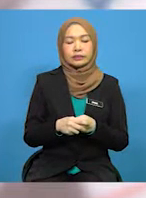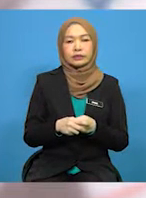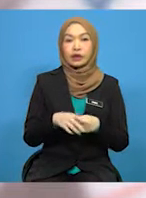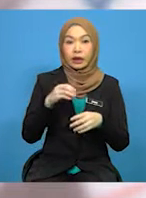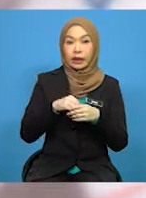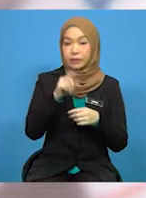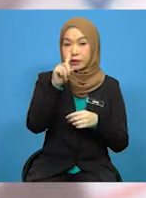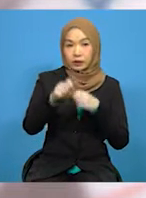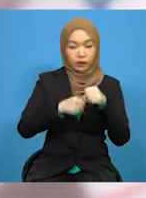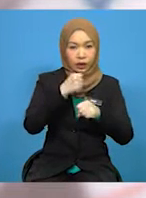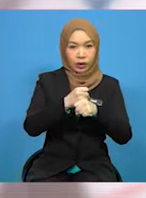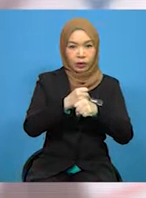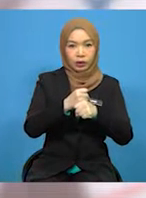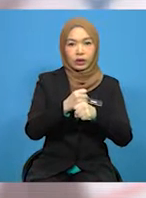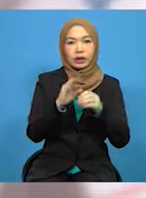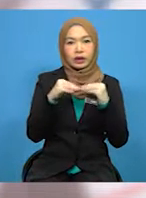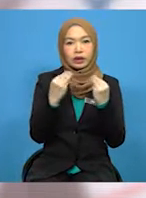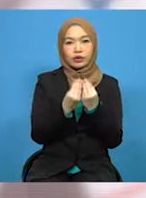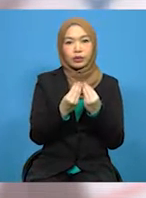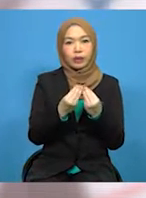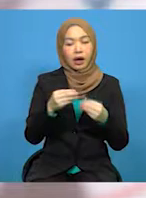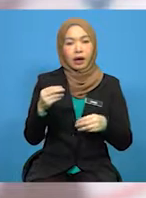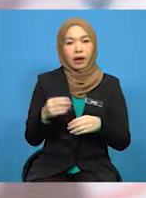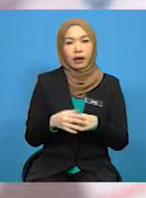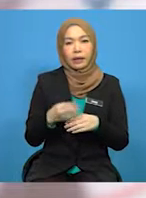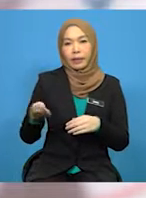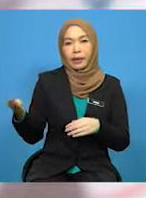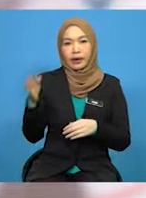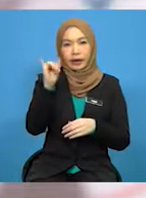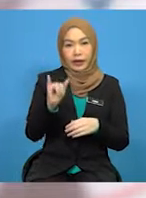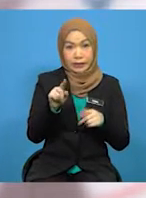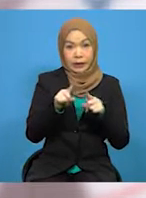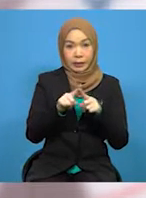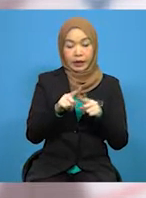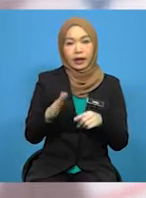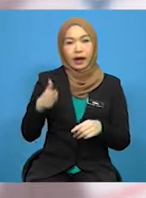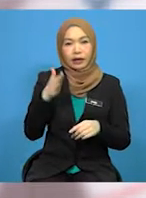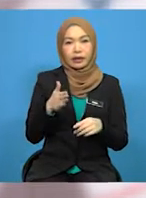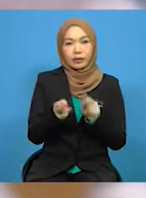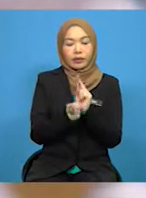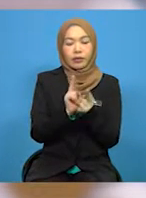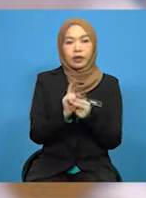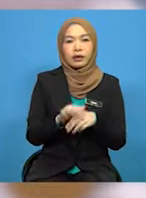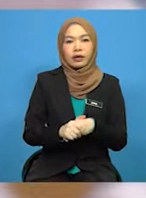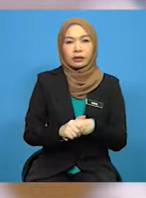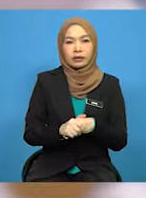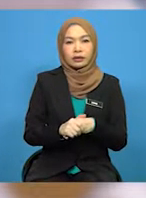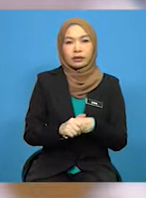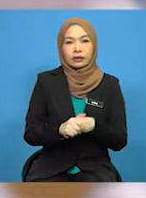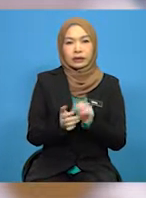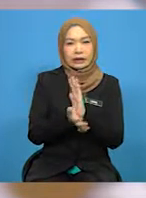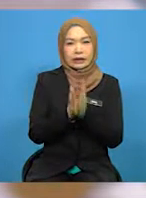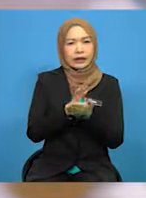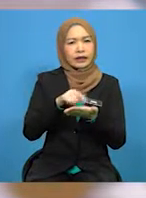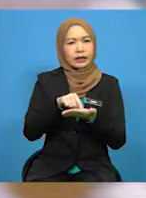satu tahun pun, harga barang yang sama akan sentiasa berubah-ubah. Oleh itu,